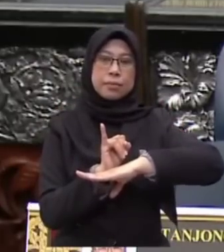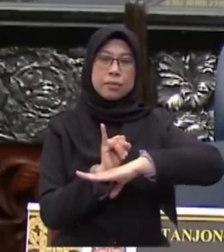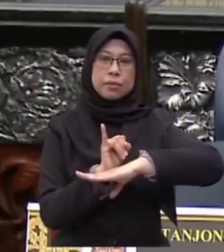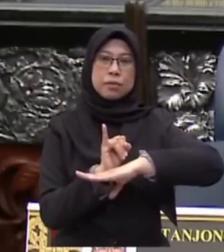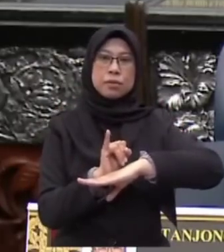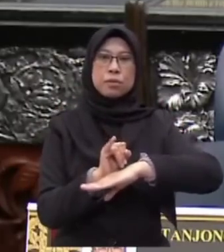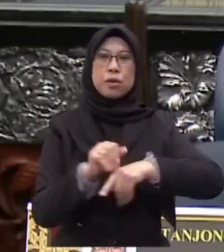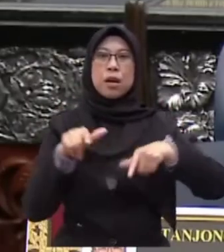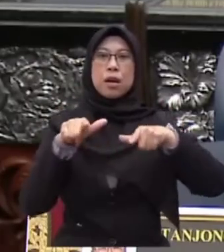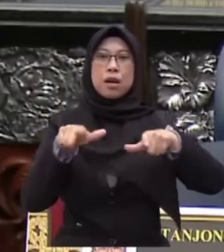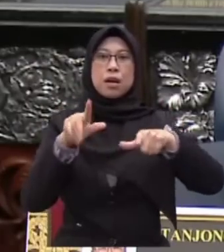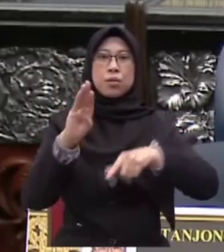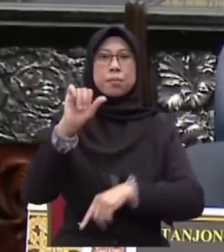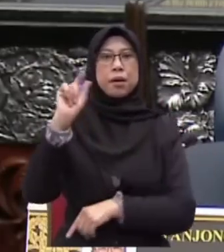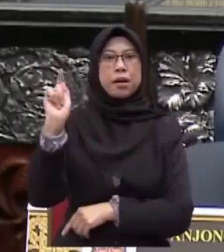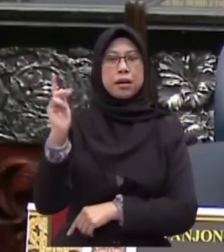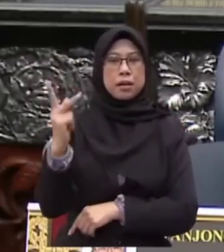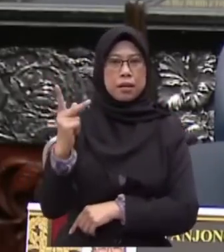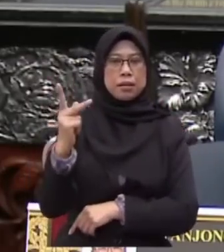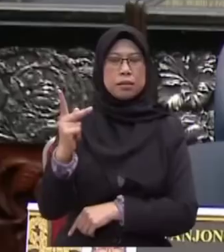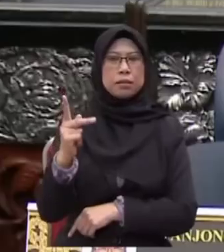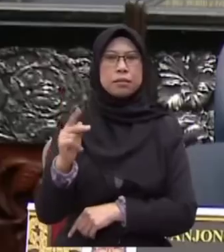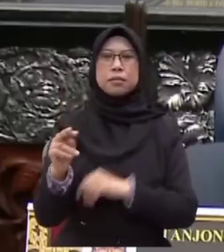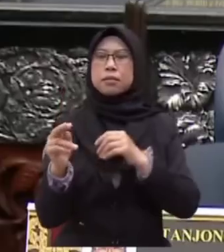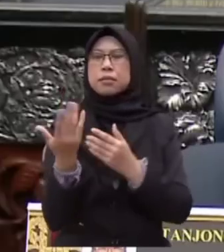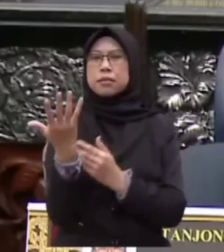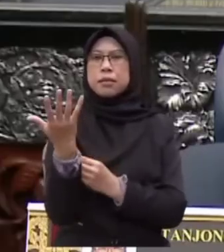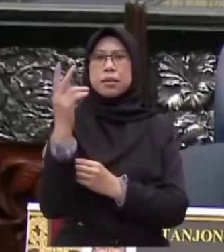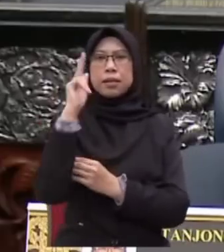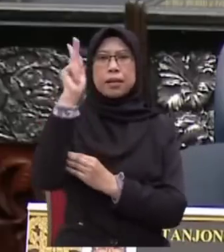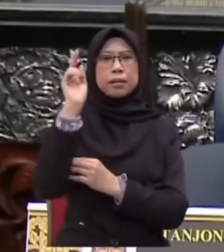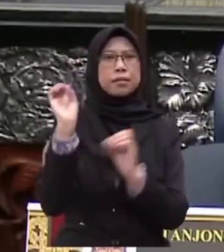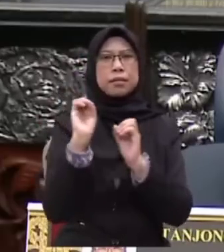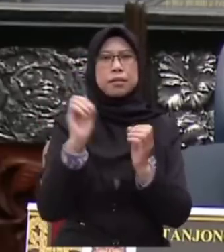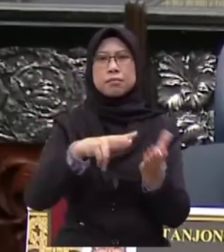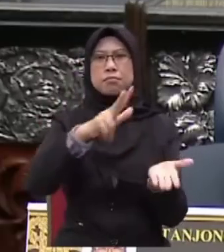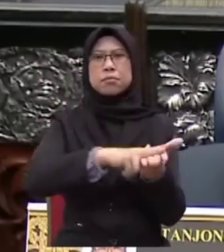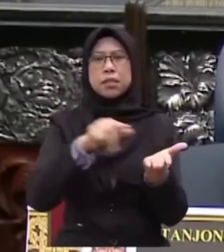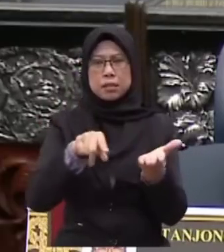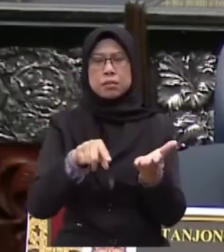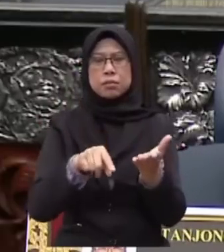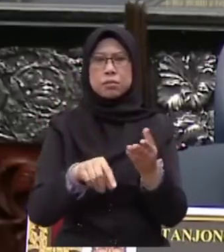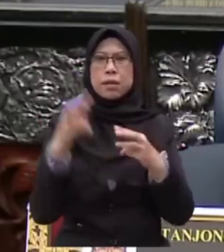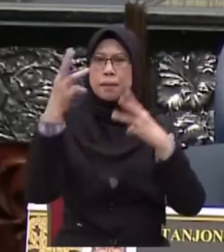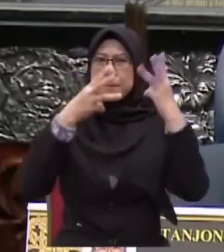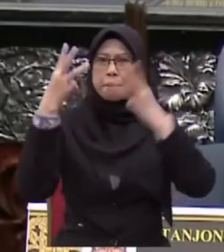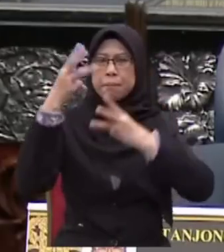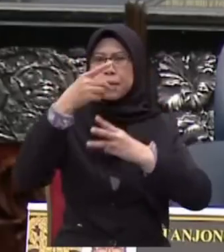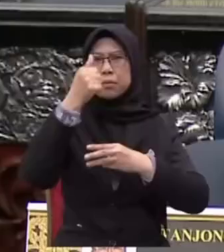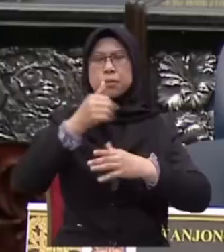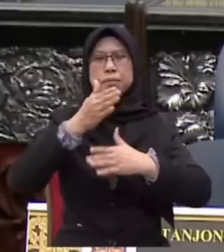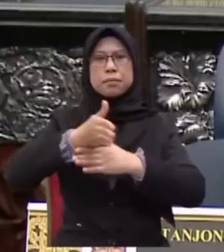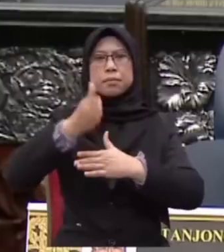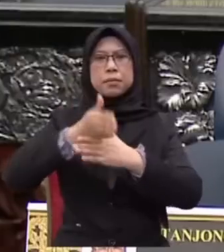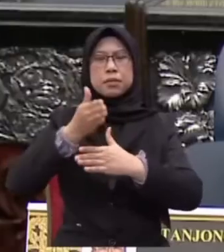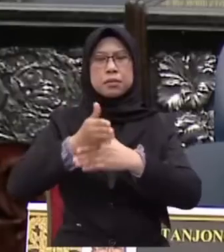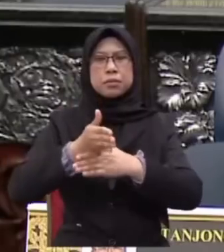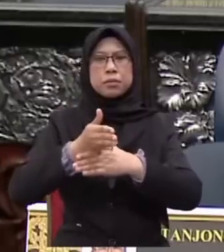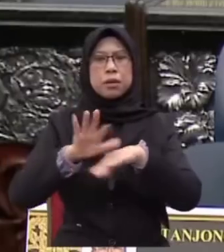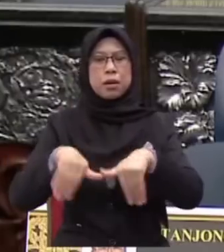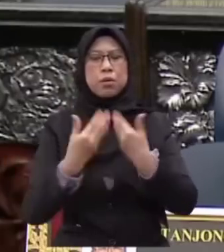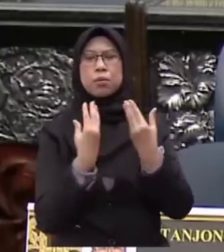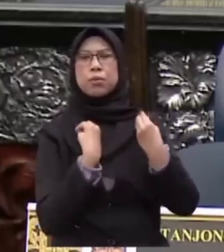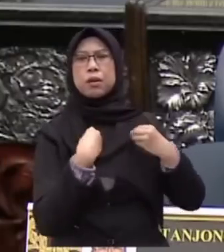pembalakan, ya, masalah dia macam negeri Kelantan dia tidak dapat certification. Ya, itu yang kita khuatir sebab dia akan menjejaskan bagaimana